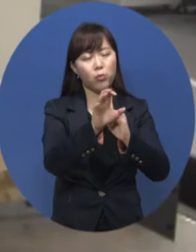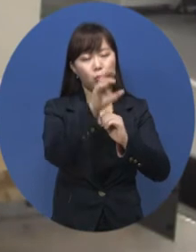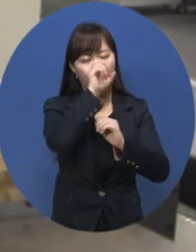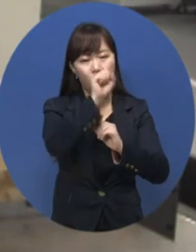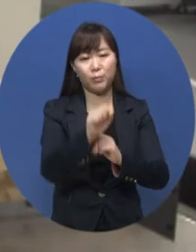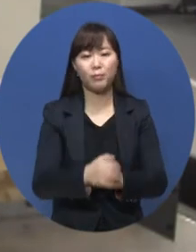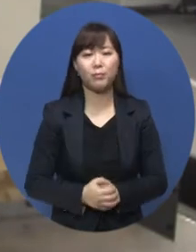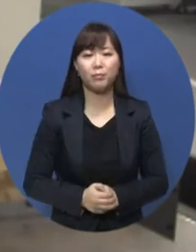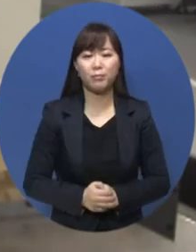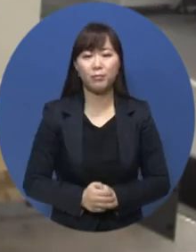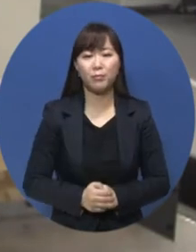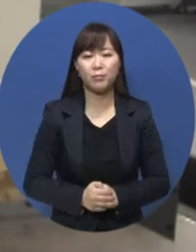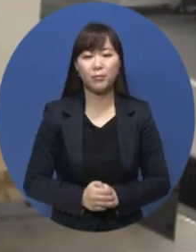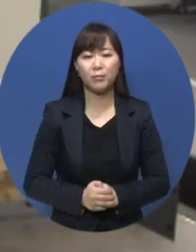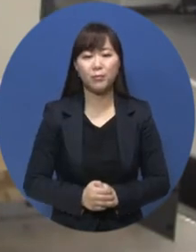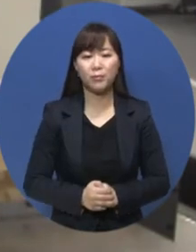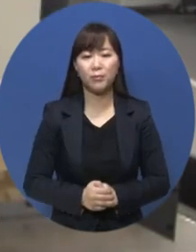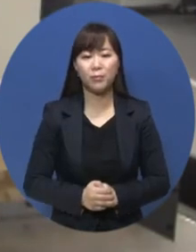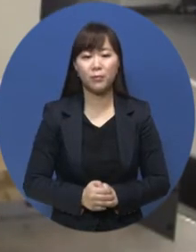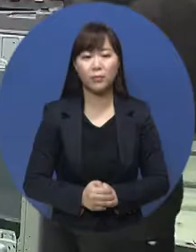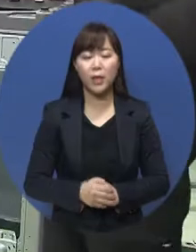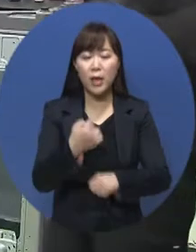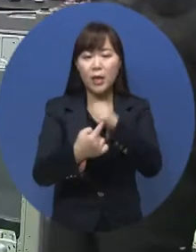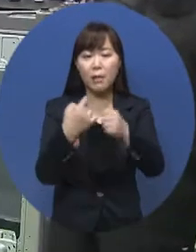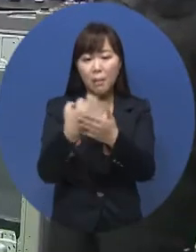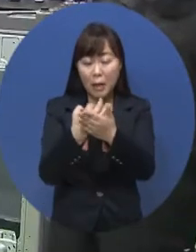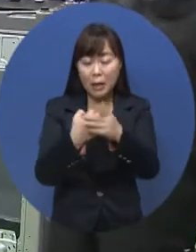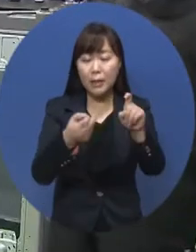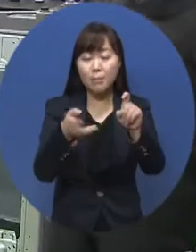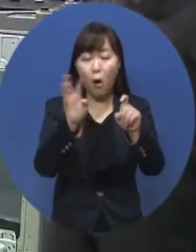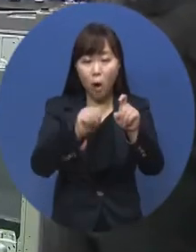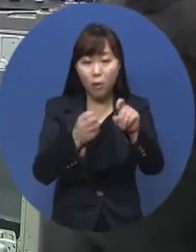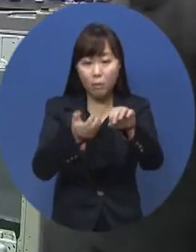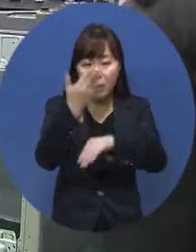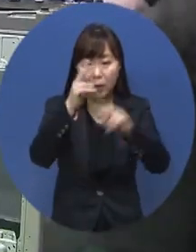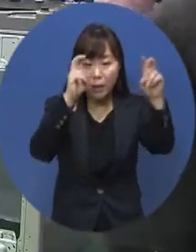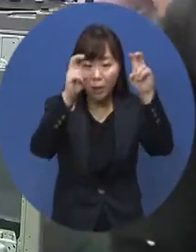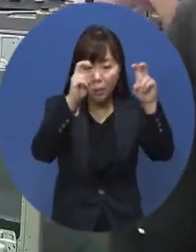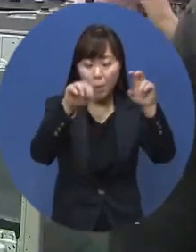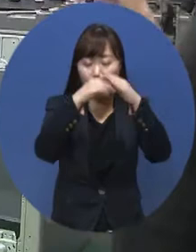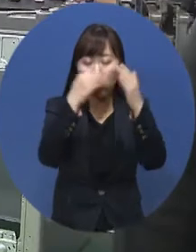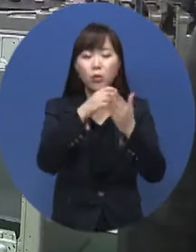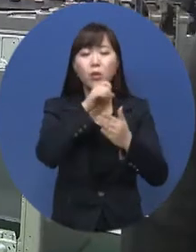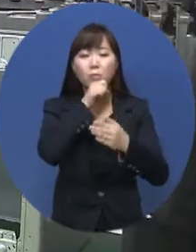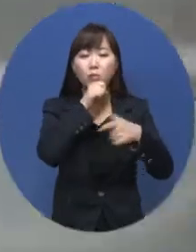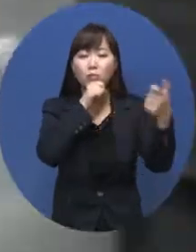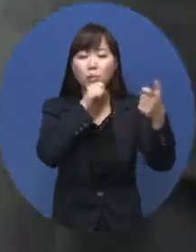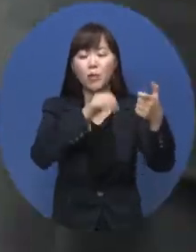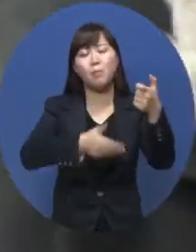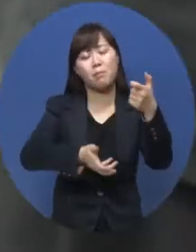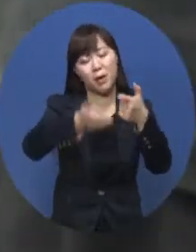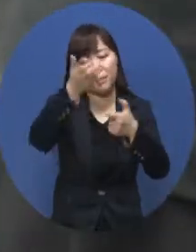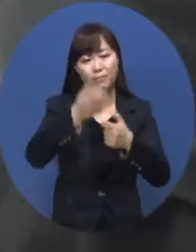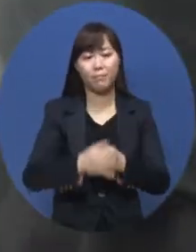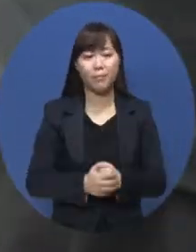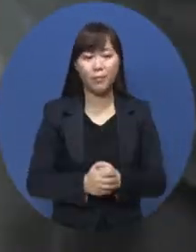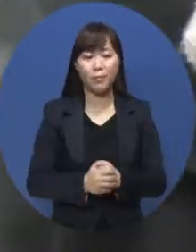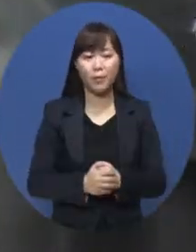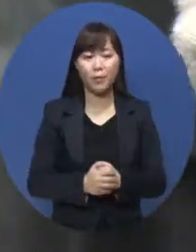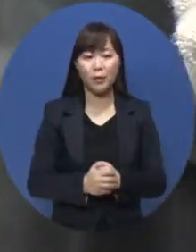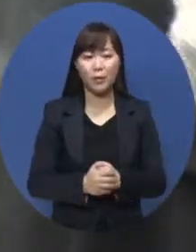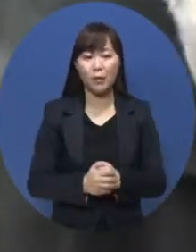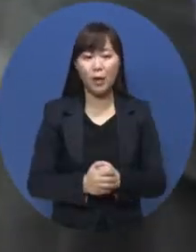나타났습니다 연 매출액 10억원 이상 기업의 경우 모두 60점 이상의 평균점수를 보인다면